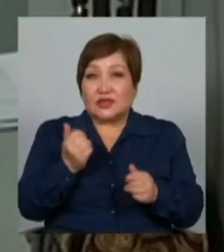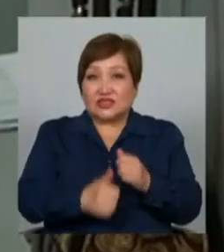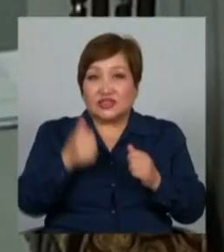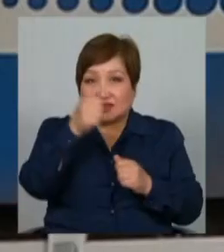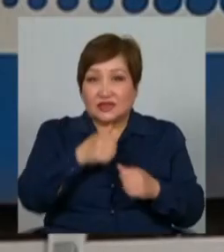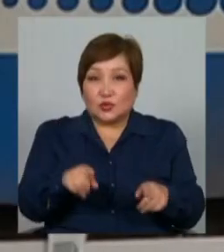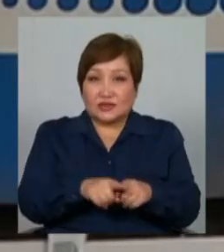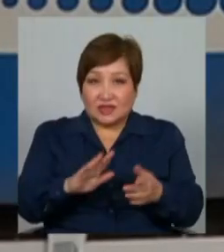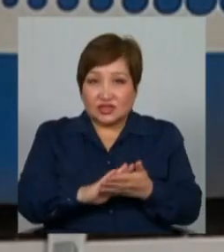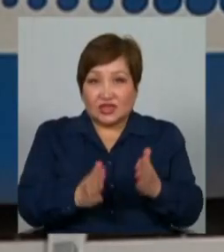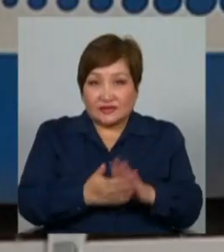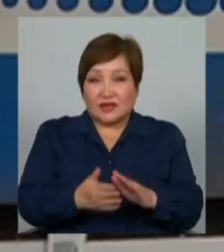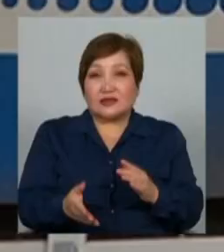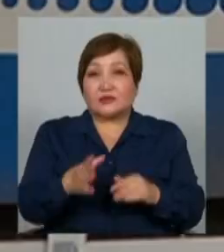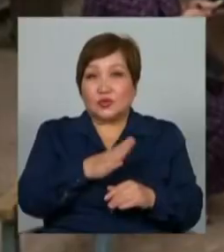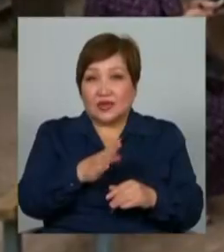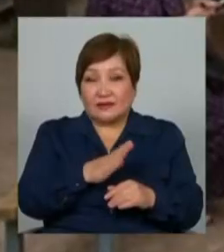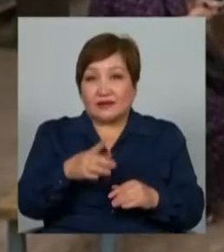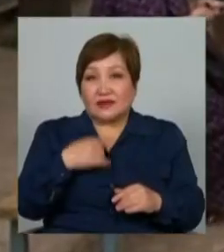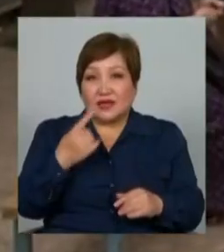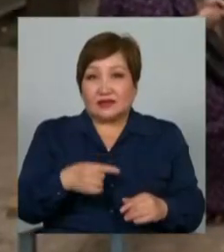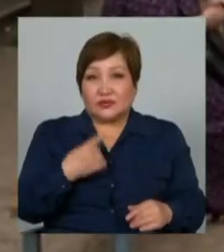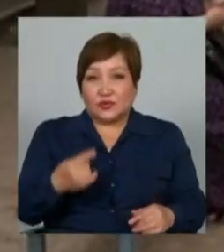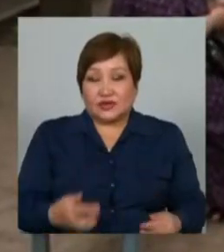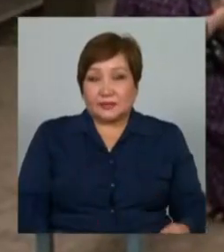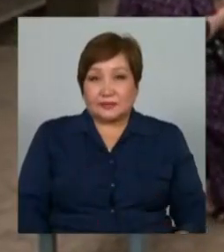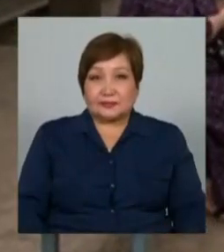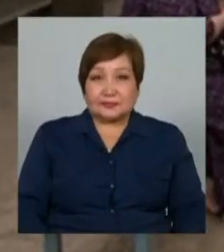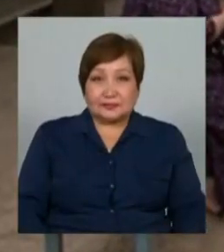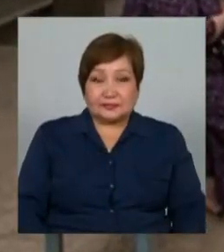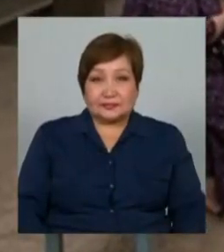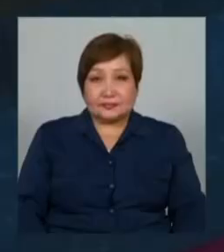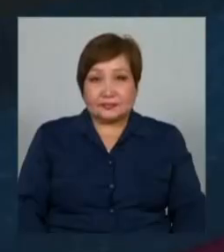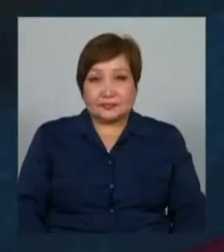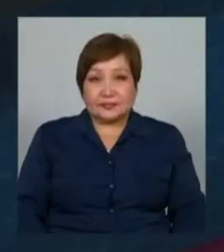жағдайға тап болатынын айтады. Ұлағат Арғын, Арсен Сандыбаев, Алматы телеарнасы.